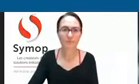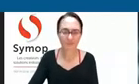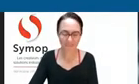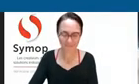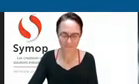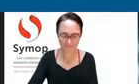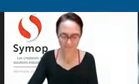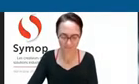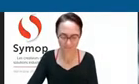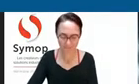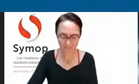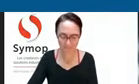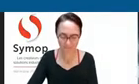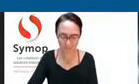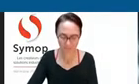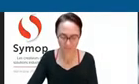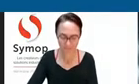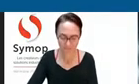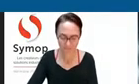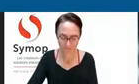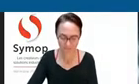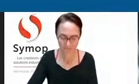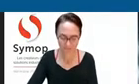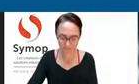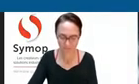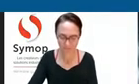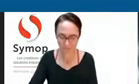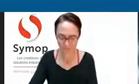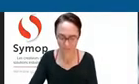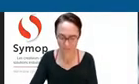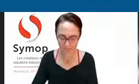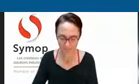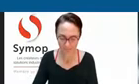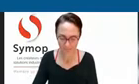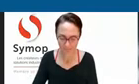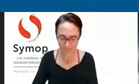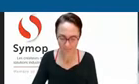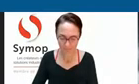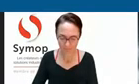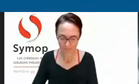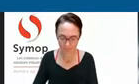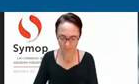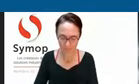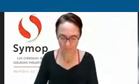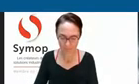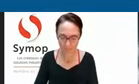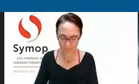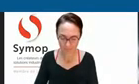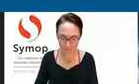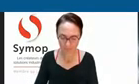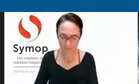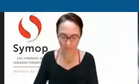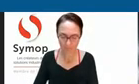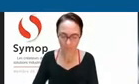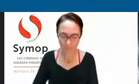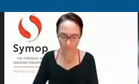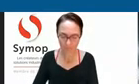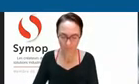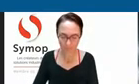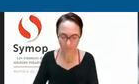si on pouvait passer... Dans l'opérateur connecté, ce qu'on commence à voir de plus en plus, et ça c'est intéressant, c'est la réalité augmentée. Ça veut